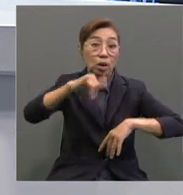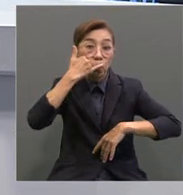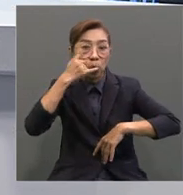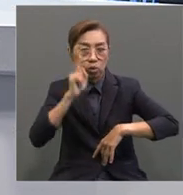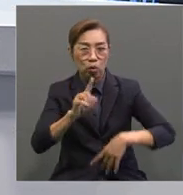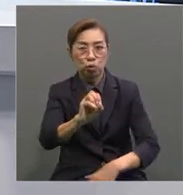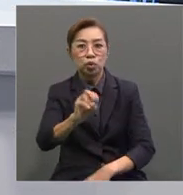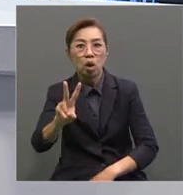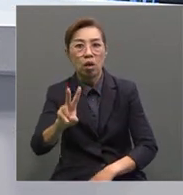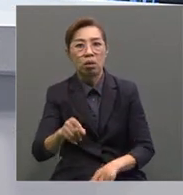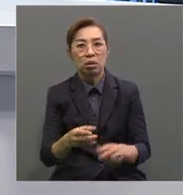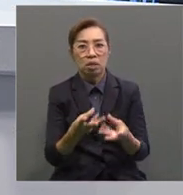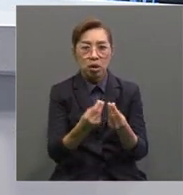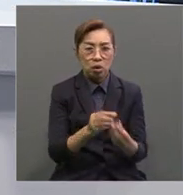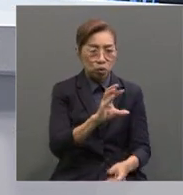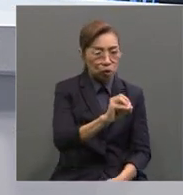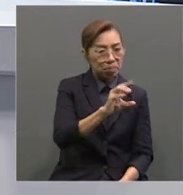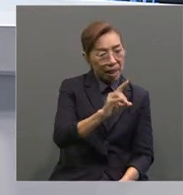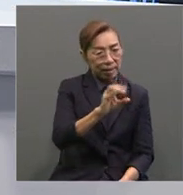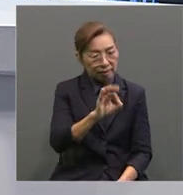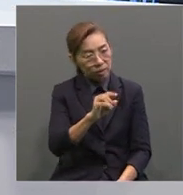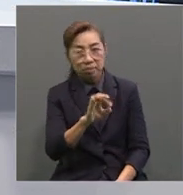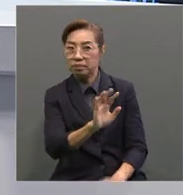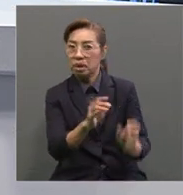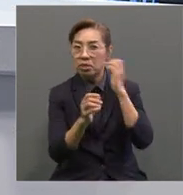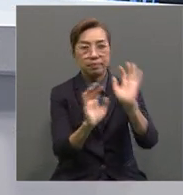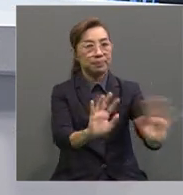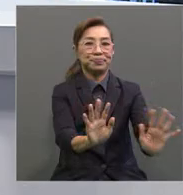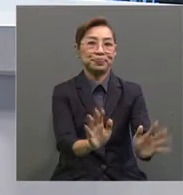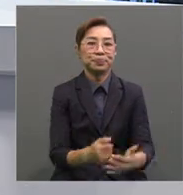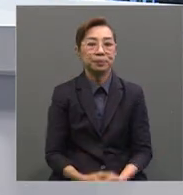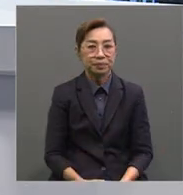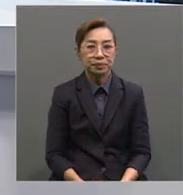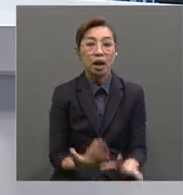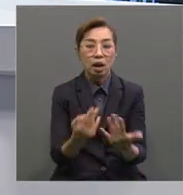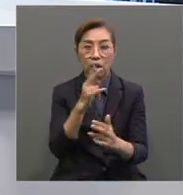ที่เป็นหน่วยงานของรัฐเอออันนี้ก็เป็นข้อสังเกตได้นะให้ระวังเรื่องของมิชชาชีพนะคะครับอ่ะลองดูแล้วกันนะ